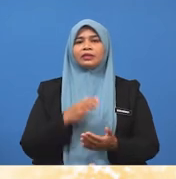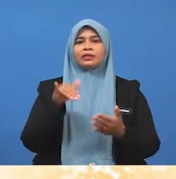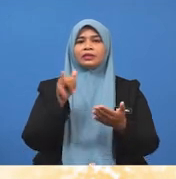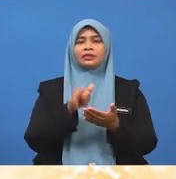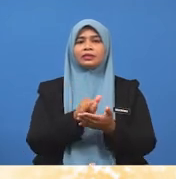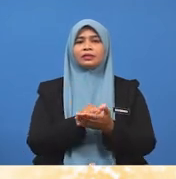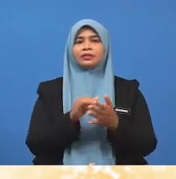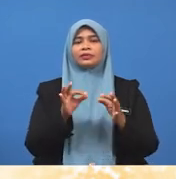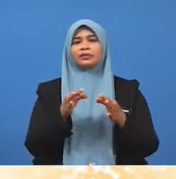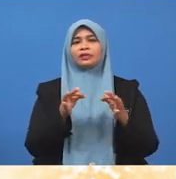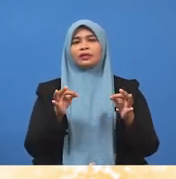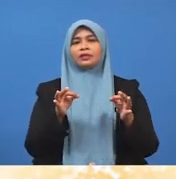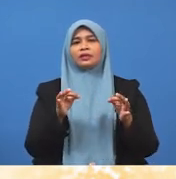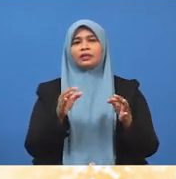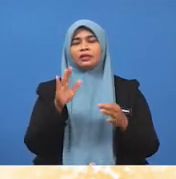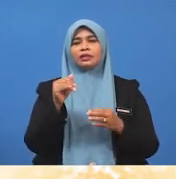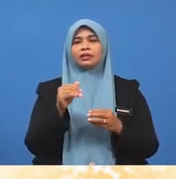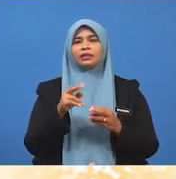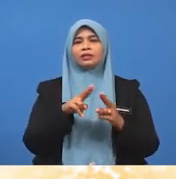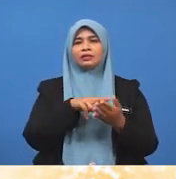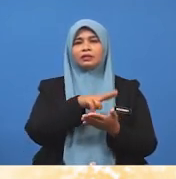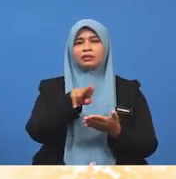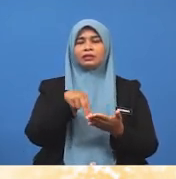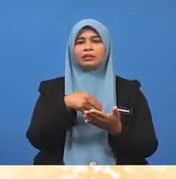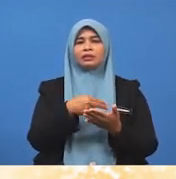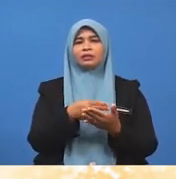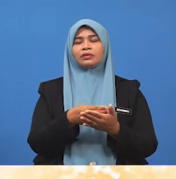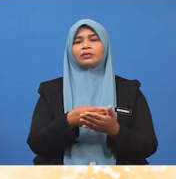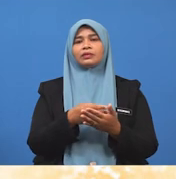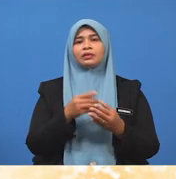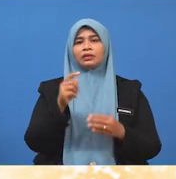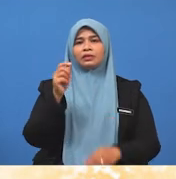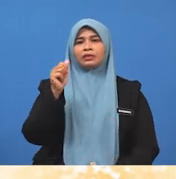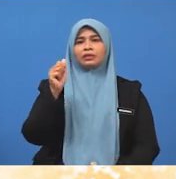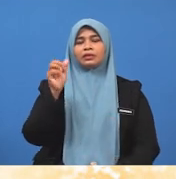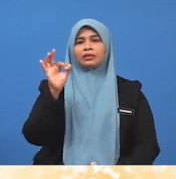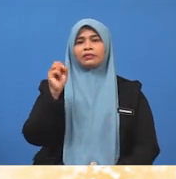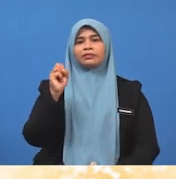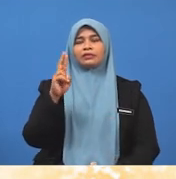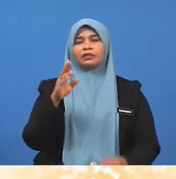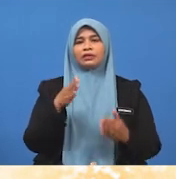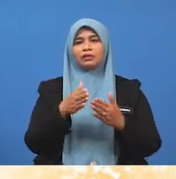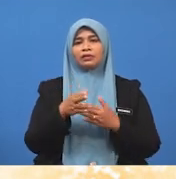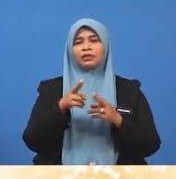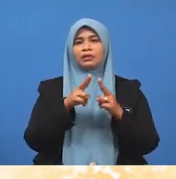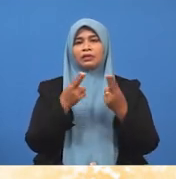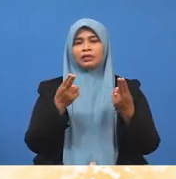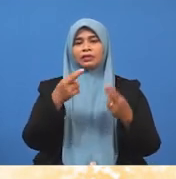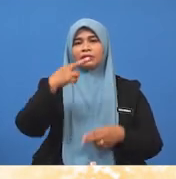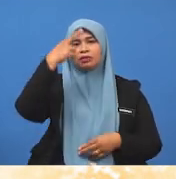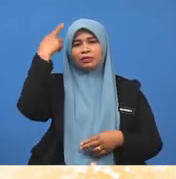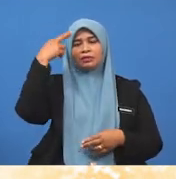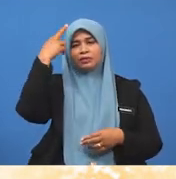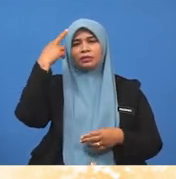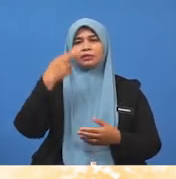ayat al-qur'an yang umum atau mutlak ditafsirkan oleh hadits Rasulullah Shallallahu Alaihi